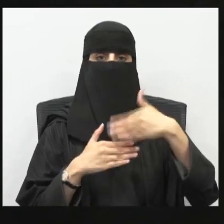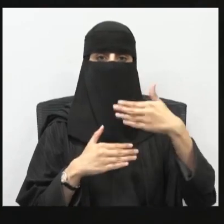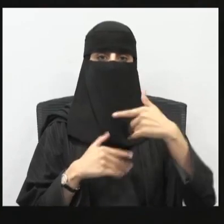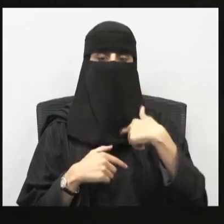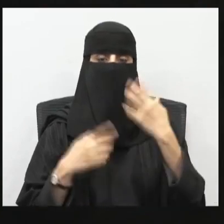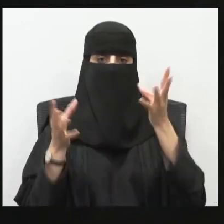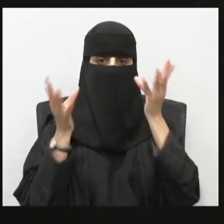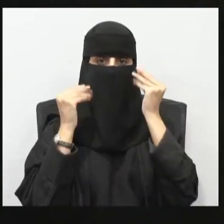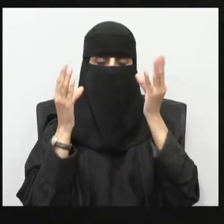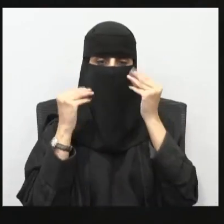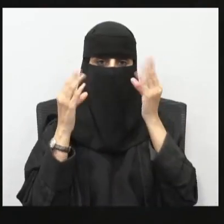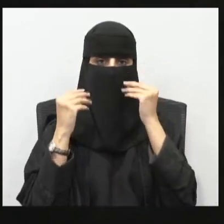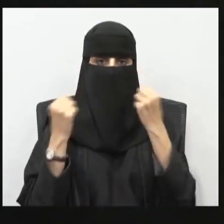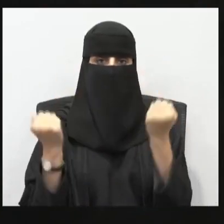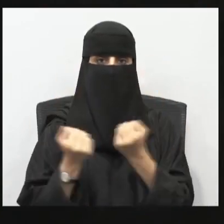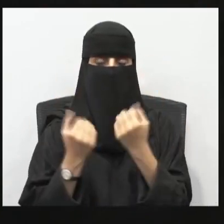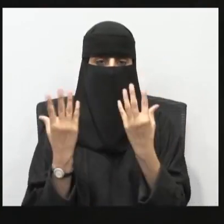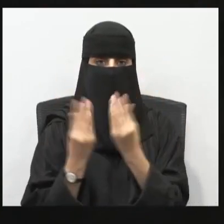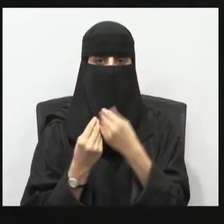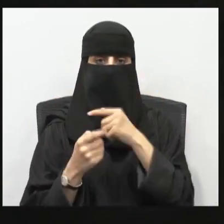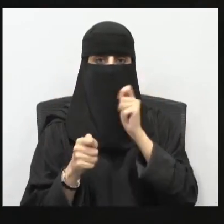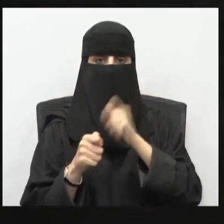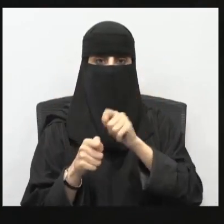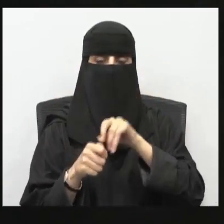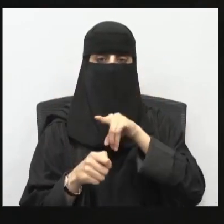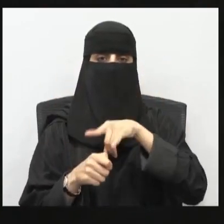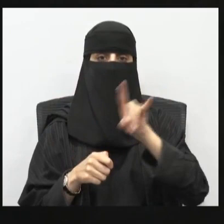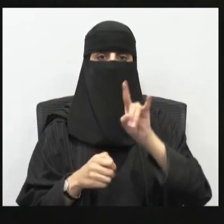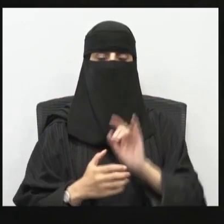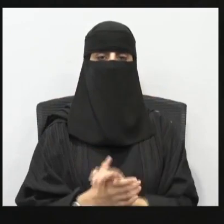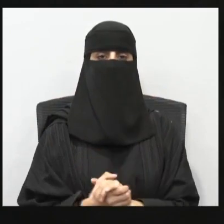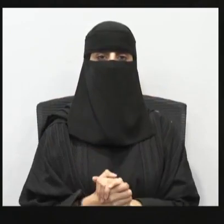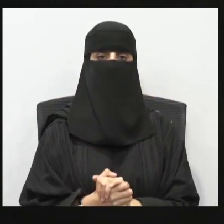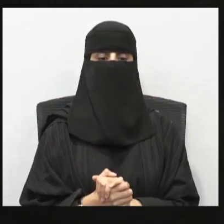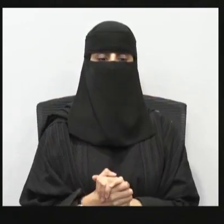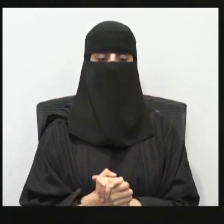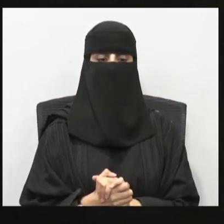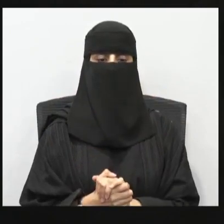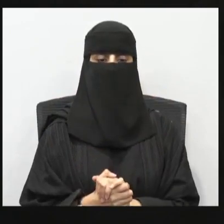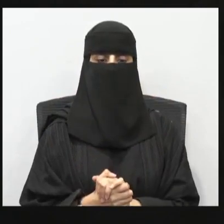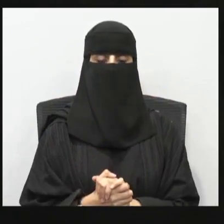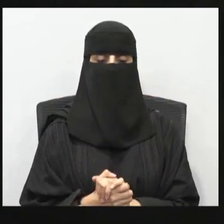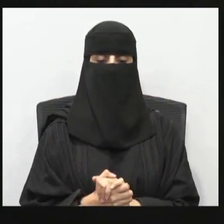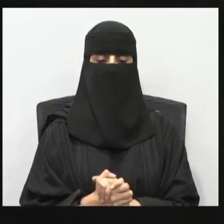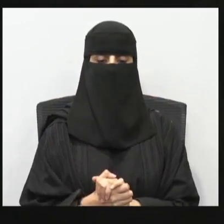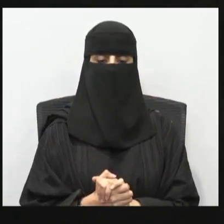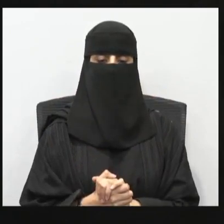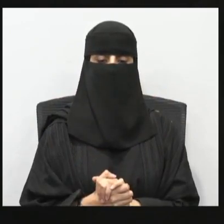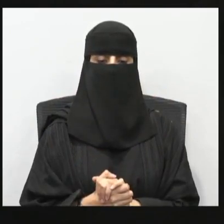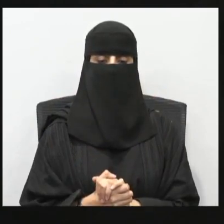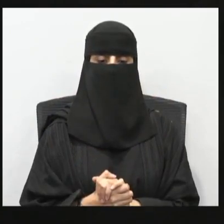المستقبل احسنتم في المستقبل سوف يصنع طائره تكون ان شاء الله تطير